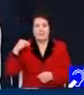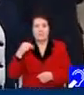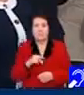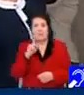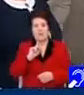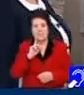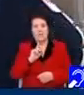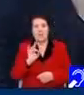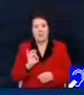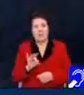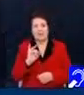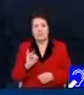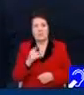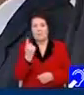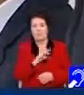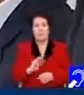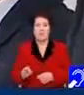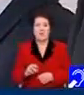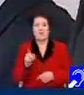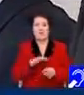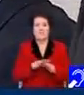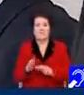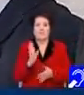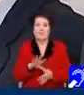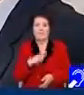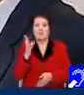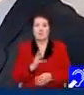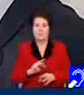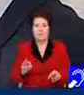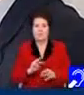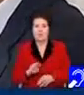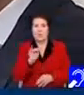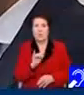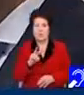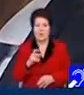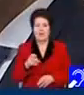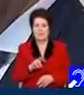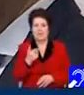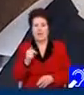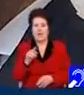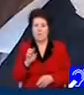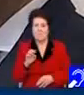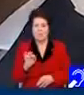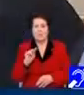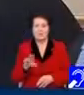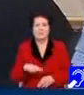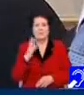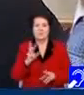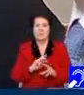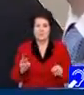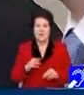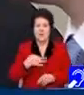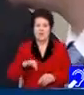președintelui interimar și a premierului. Astfel, în executiv au revenit foștii prim-ministri Iurie Leancă și Kiril Gaburici, dar și fostul ministru